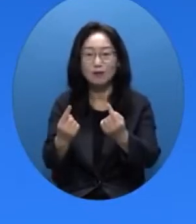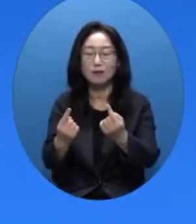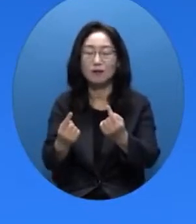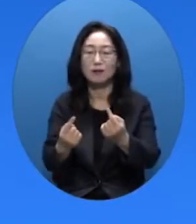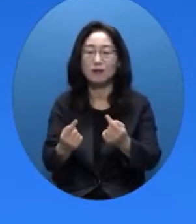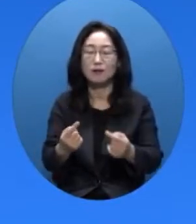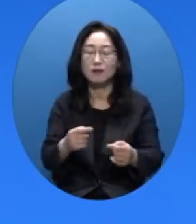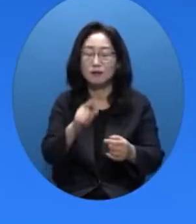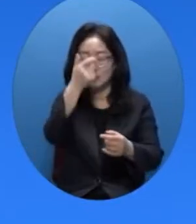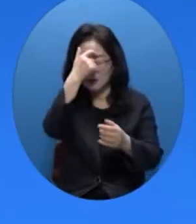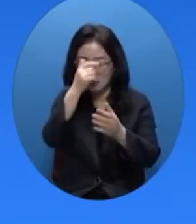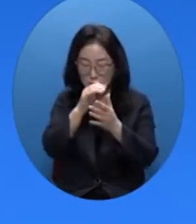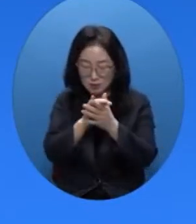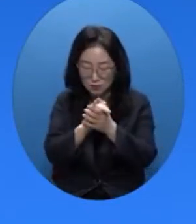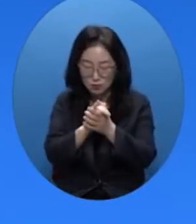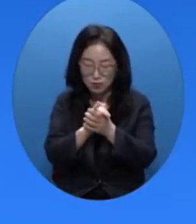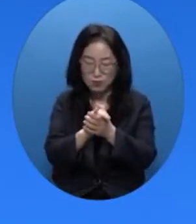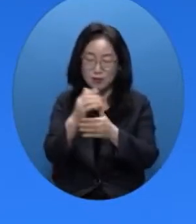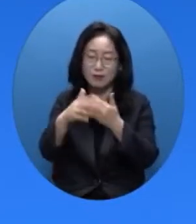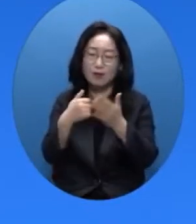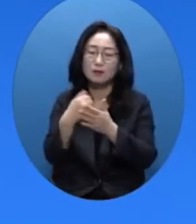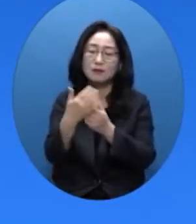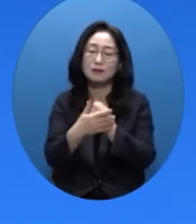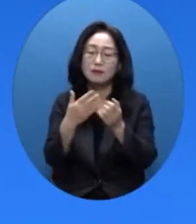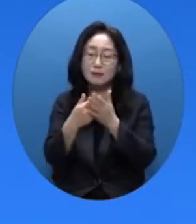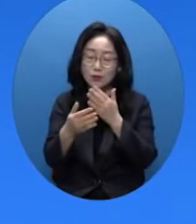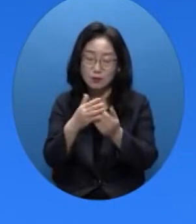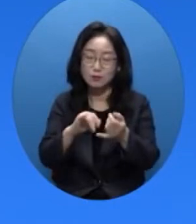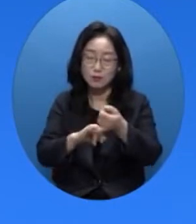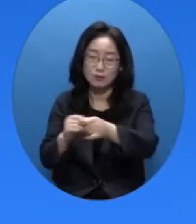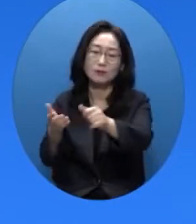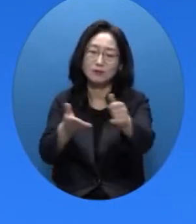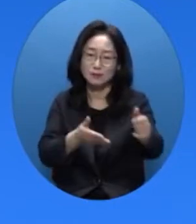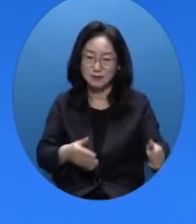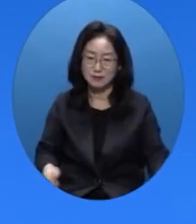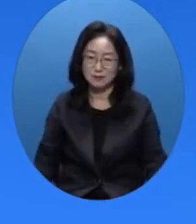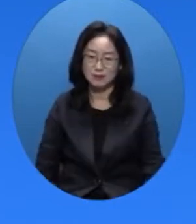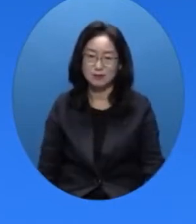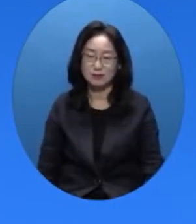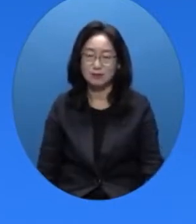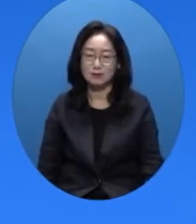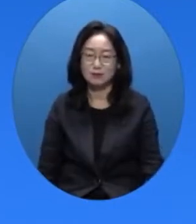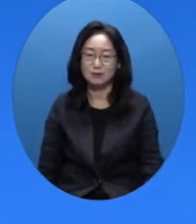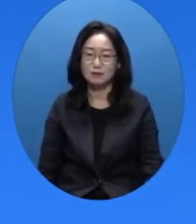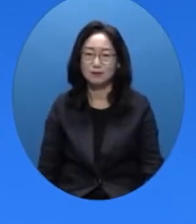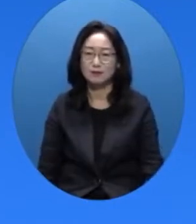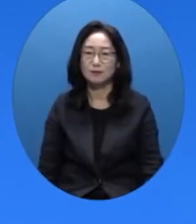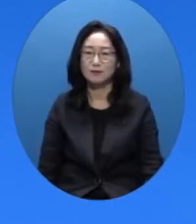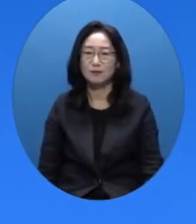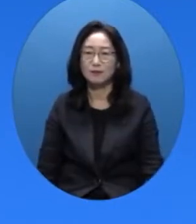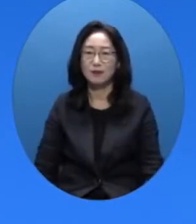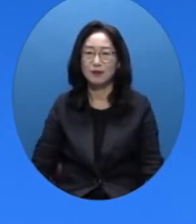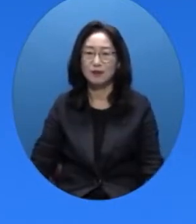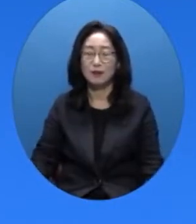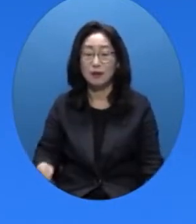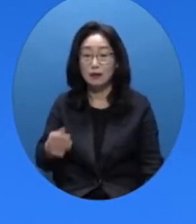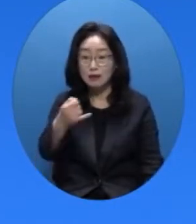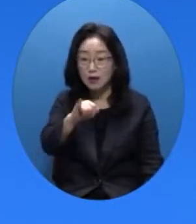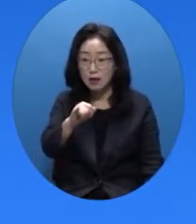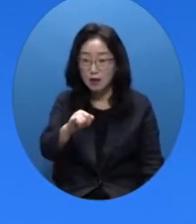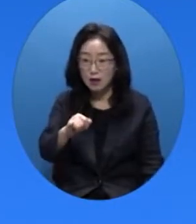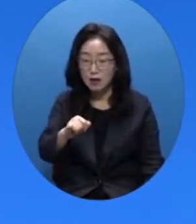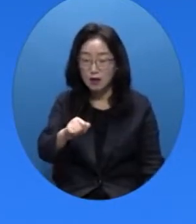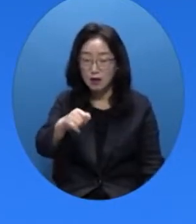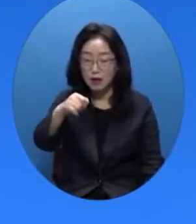비도 로써 하나님의 은혜를 체험하는 여러분도 되기를 바랍니다 딸이 수 하므로 죽게 되었을